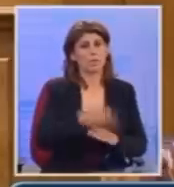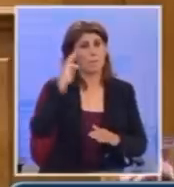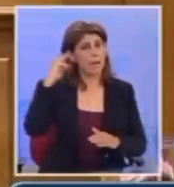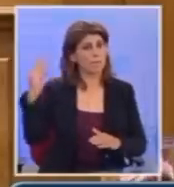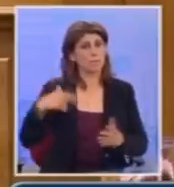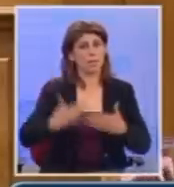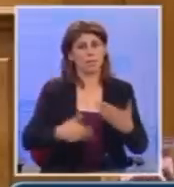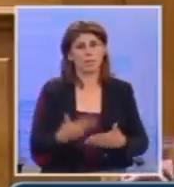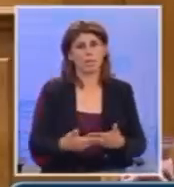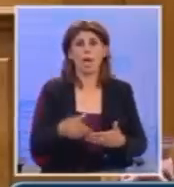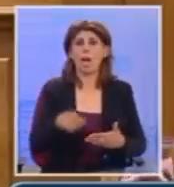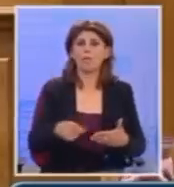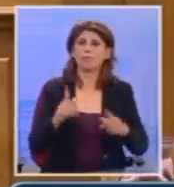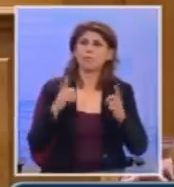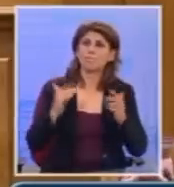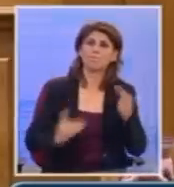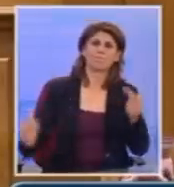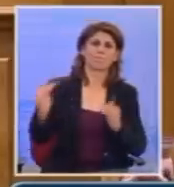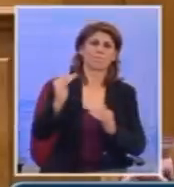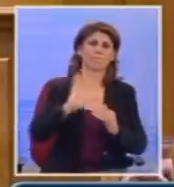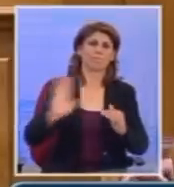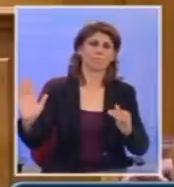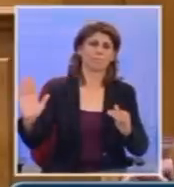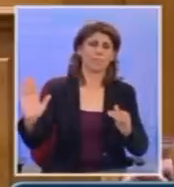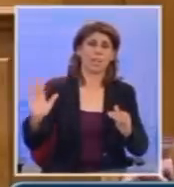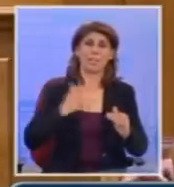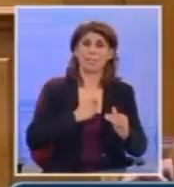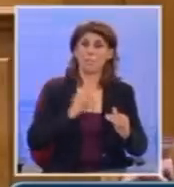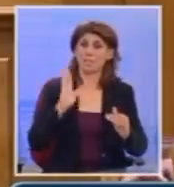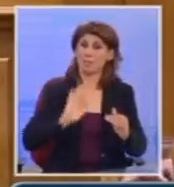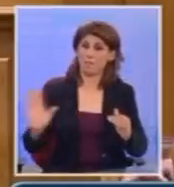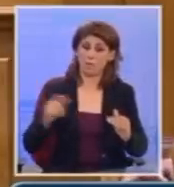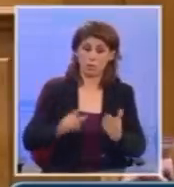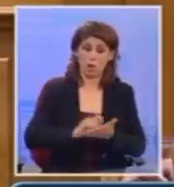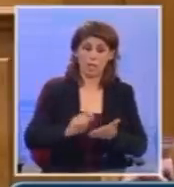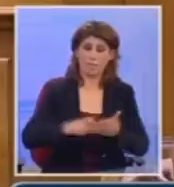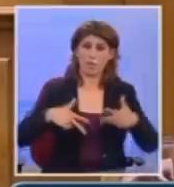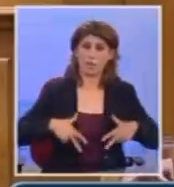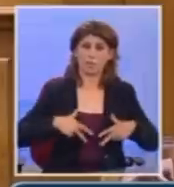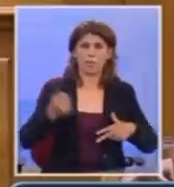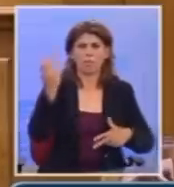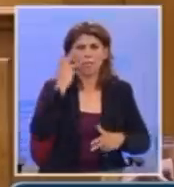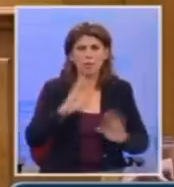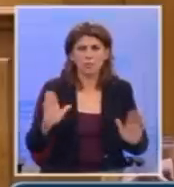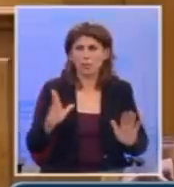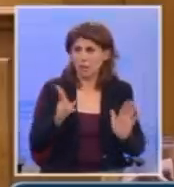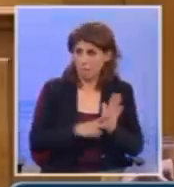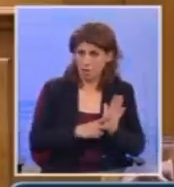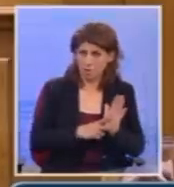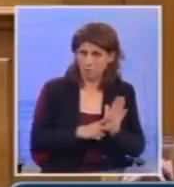διαδικασία, είναι κάτι ιερό. Και δεν θεωρούμε ότι για μια γραφειοκρατική διαδικασία που δεν κοστίζει πρέπει να τη στερήσουμε.